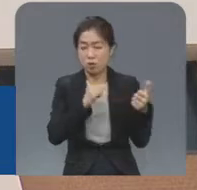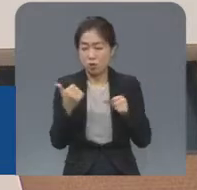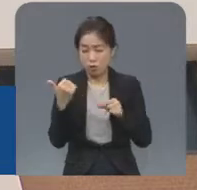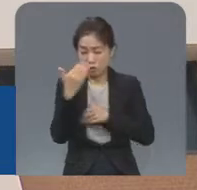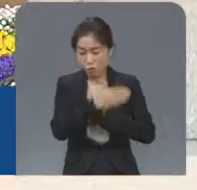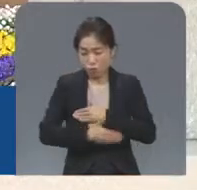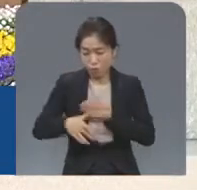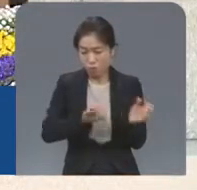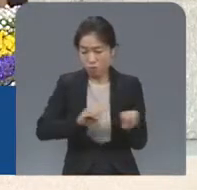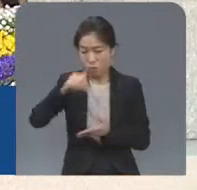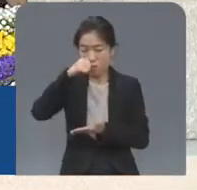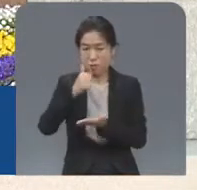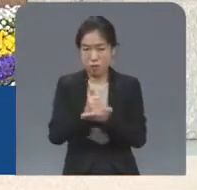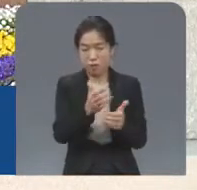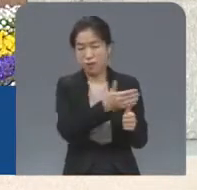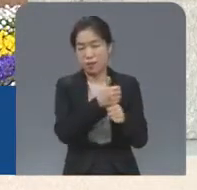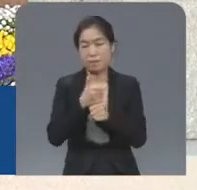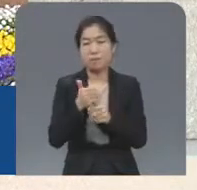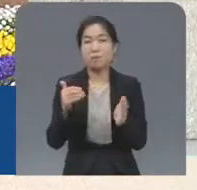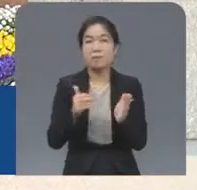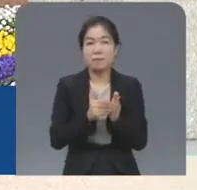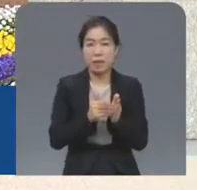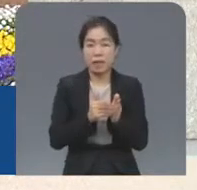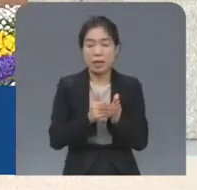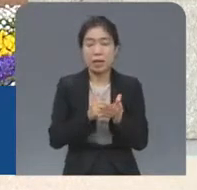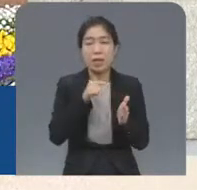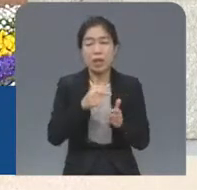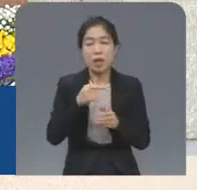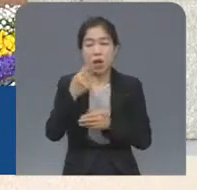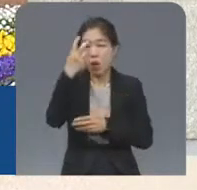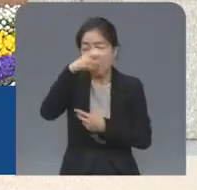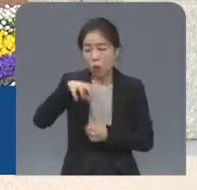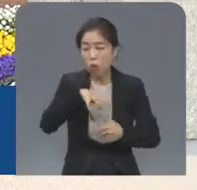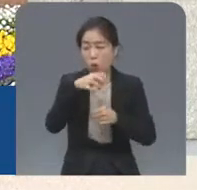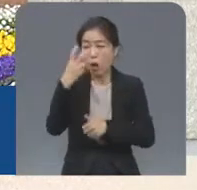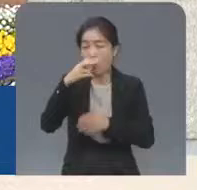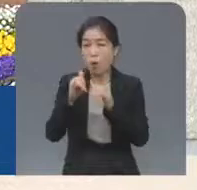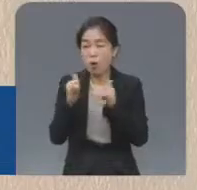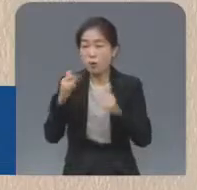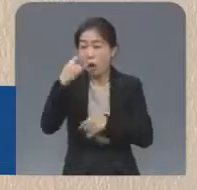혐의로 불구속 입건했습니다. 경찰은 요양보호사가